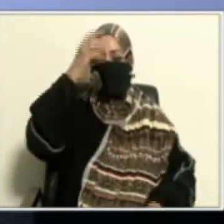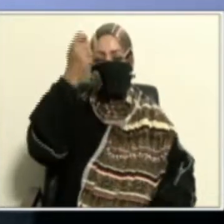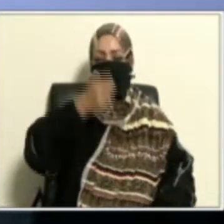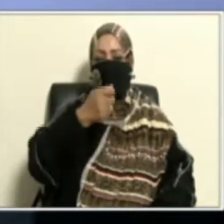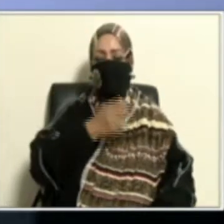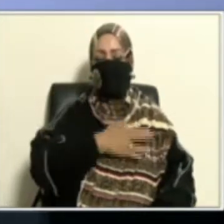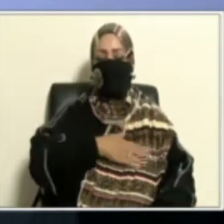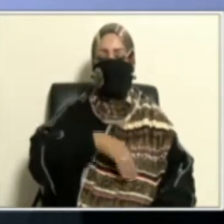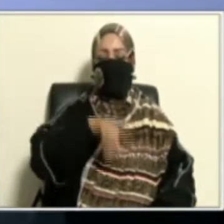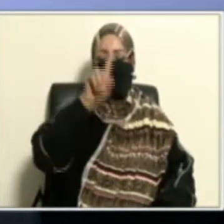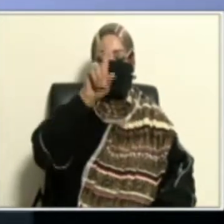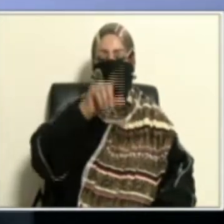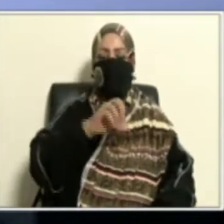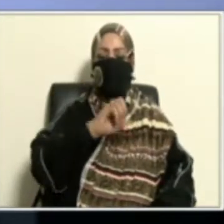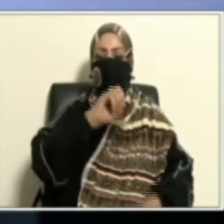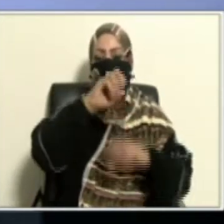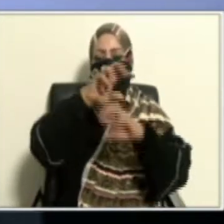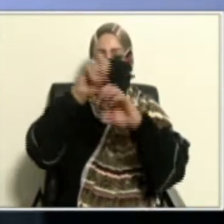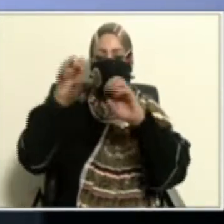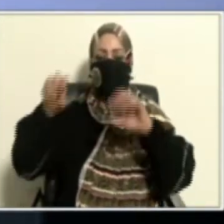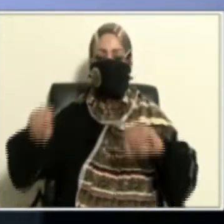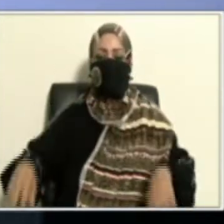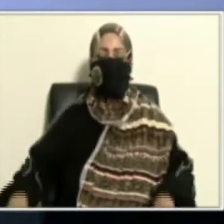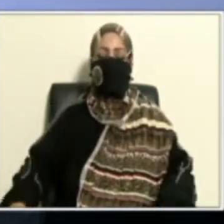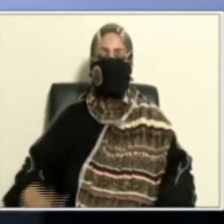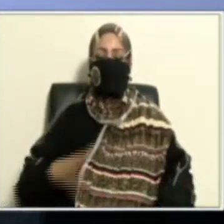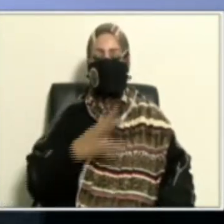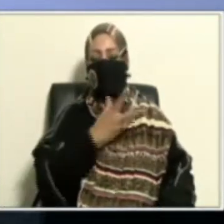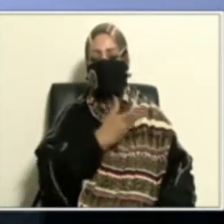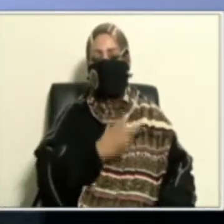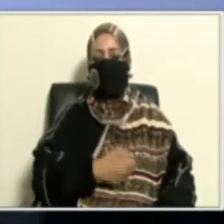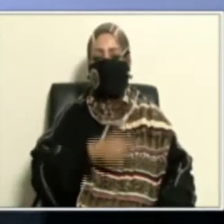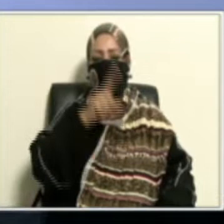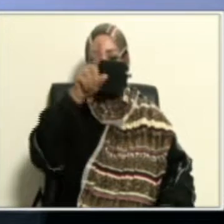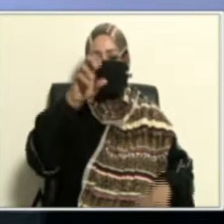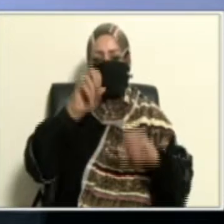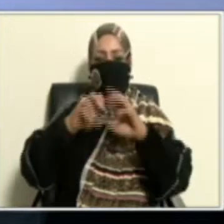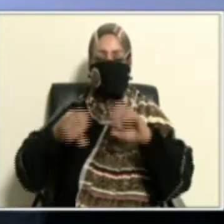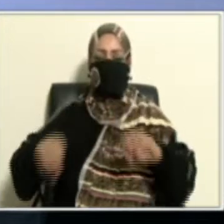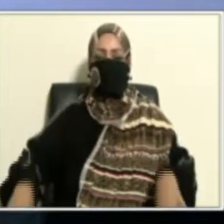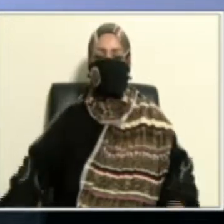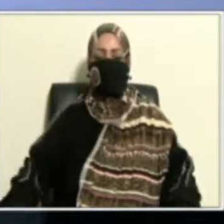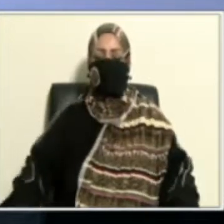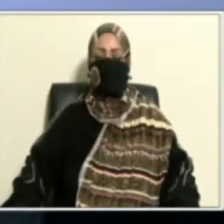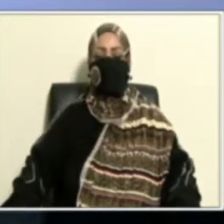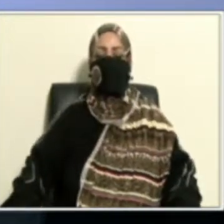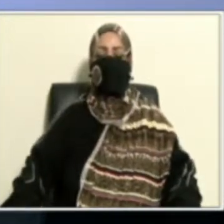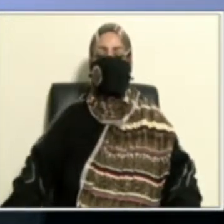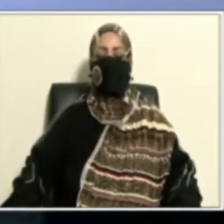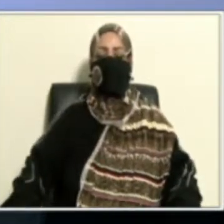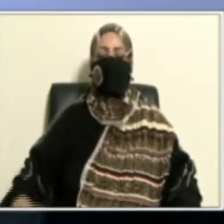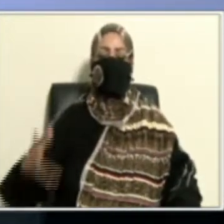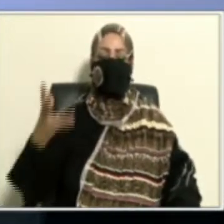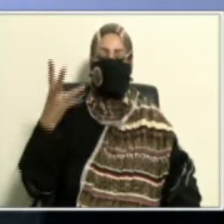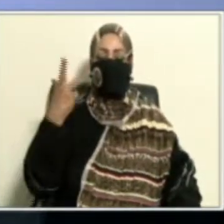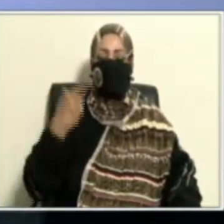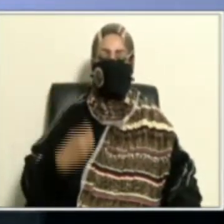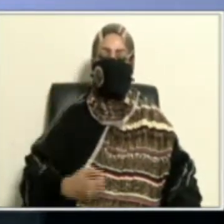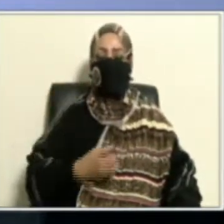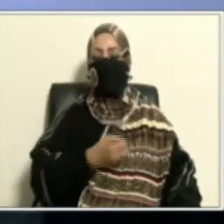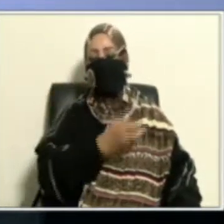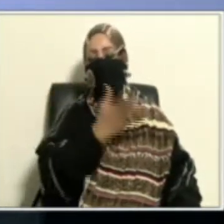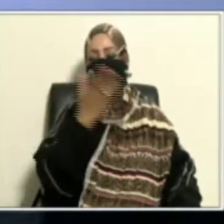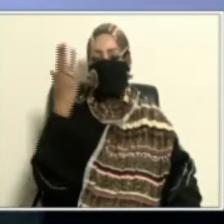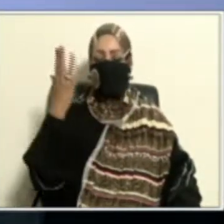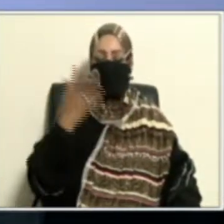نهاركم مبارك يا شيخ ان شاء أجمعين الله. اجمعين يا رب اجمعين. نسال الله ان يكون في ميزان حسناتكم ورحمه لوالديك وحفظ لاهل بيتك وذريتك.